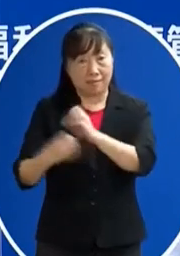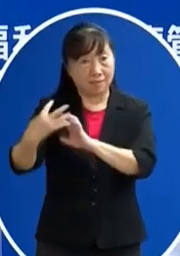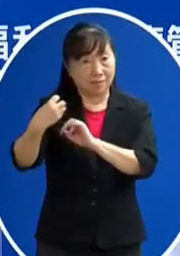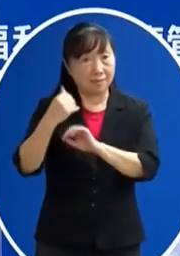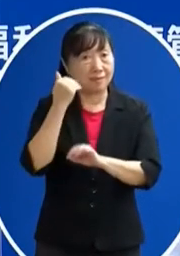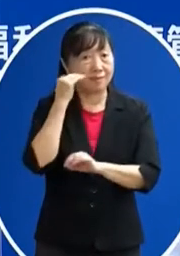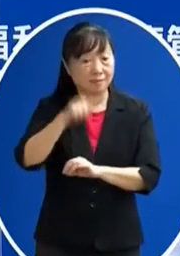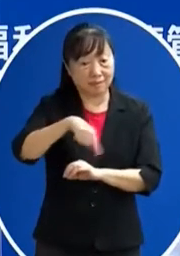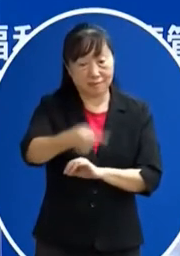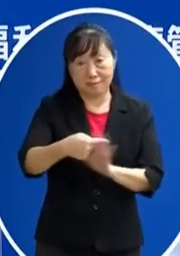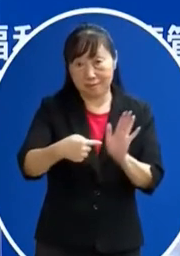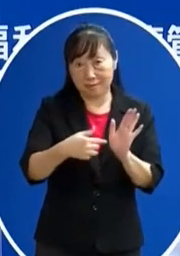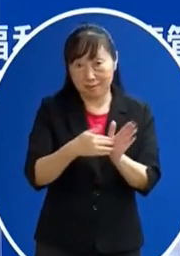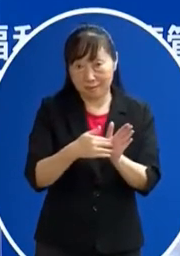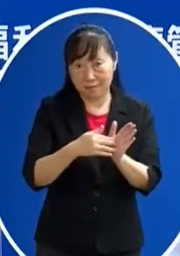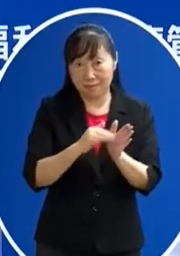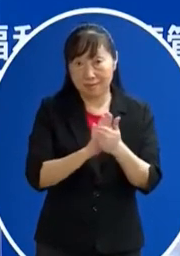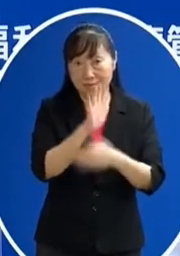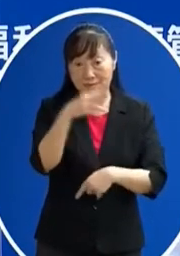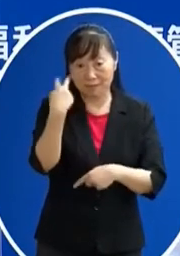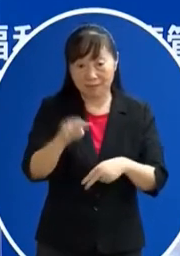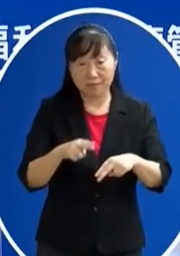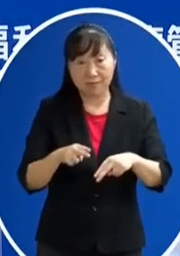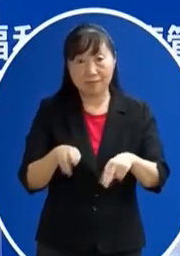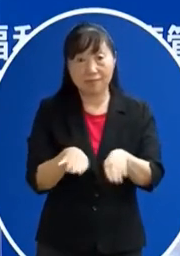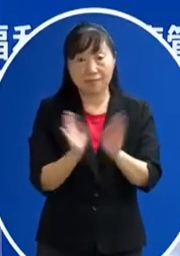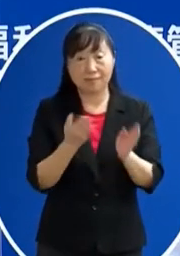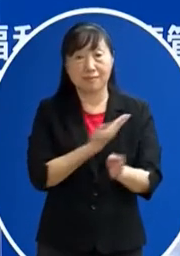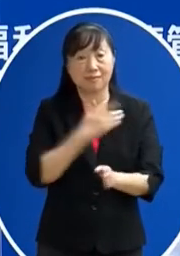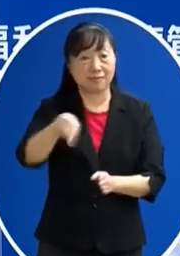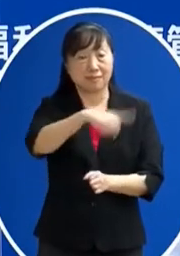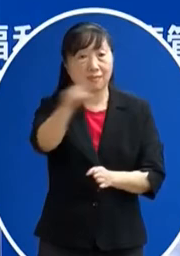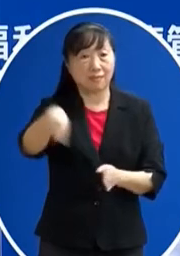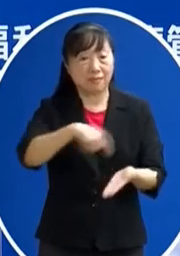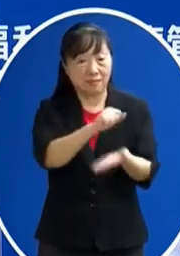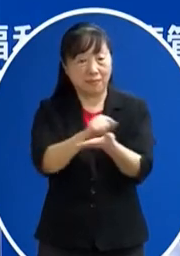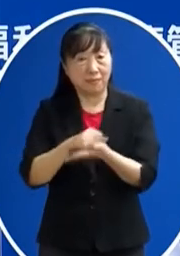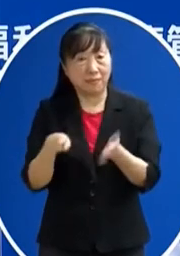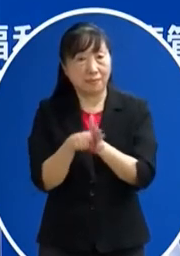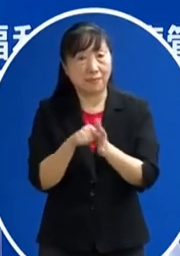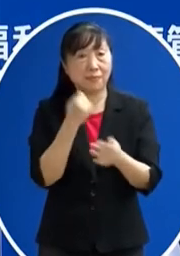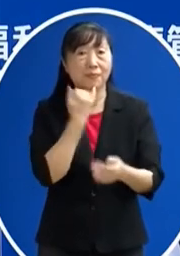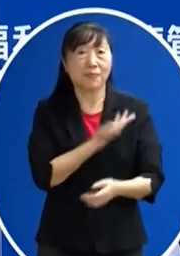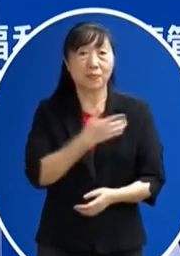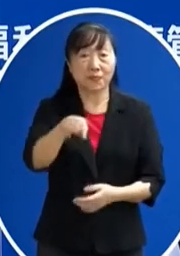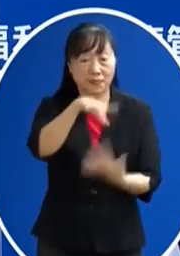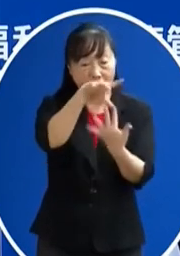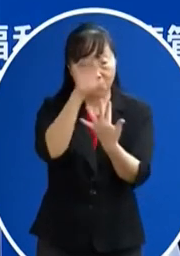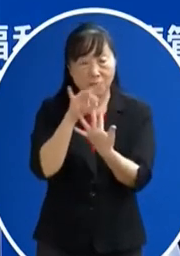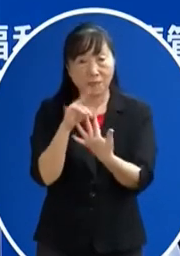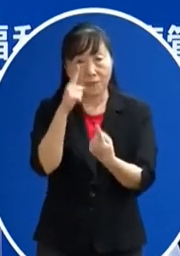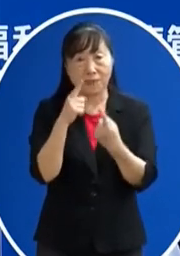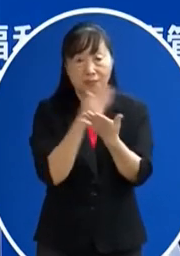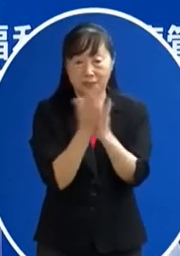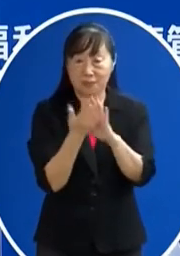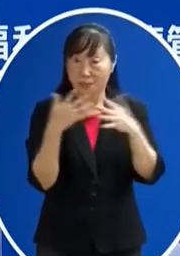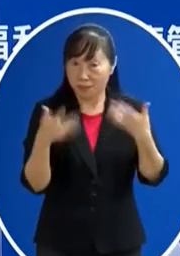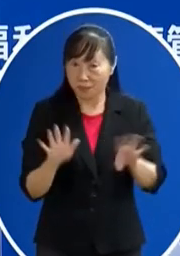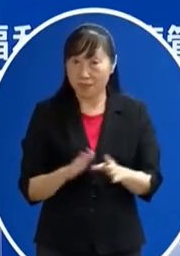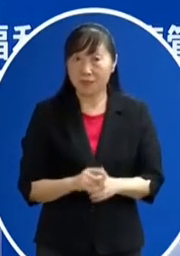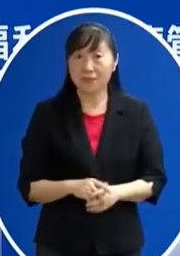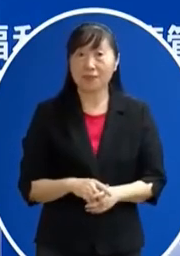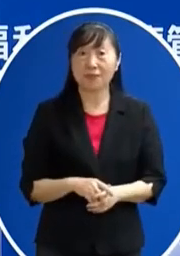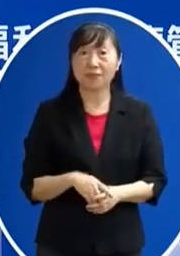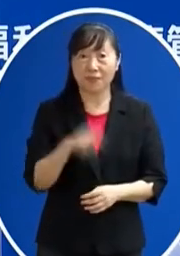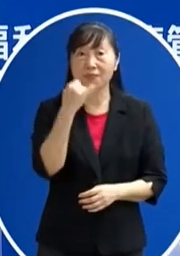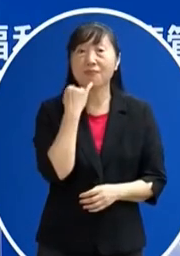波之后，我们在将来在开放登记意愿的时候，把比较多的选项放进来，好，因为它基本上它还是可